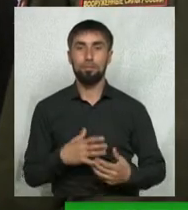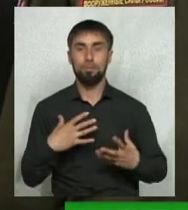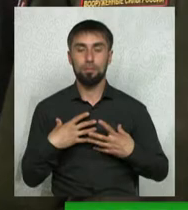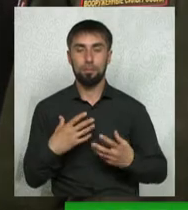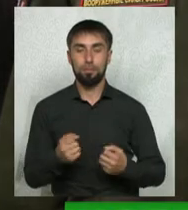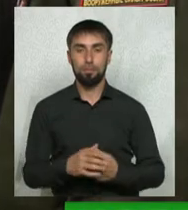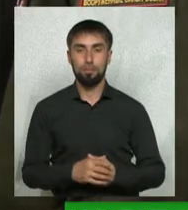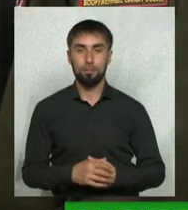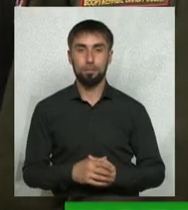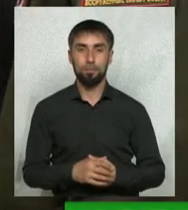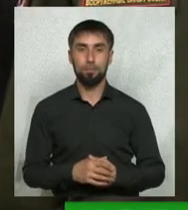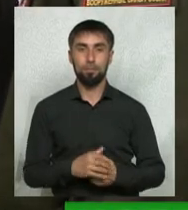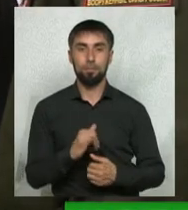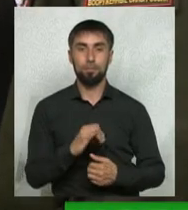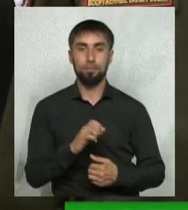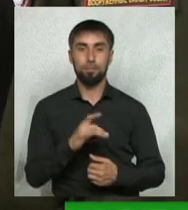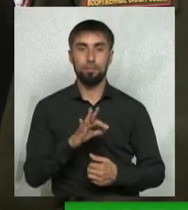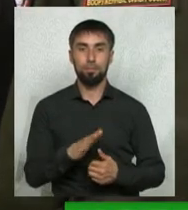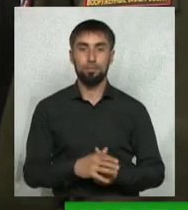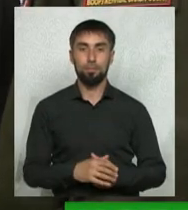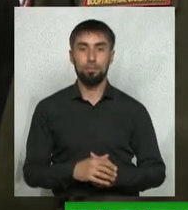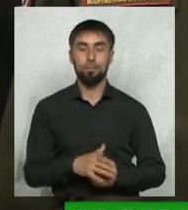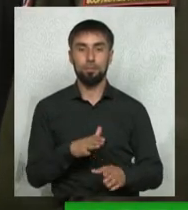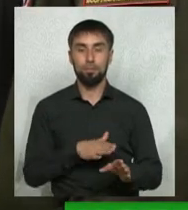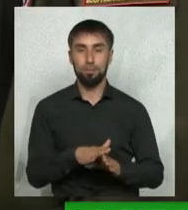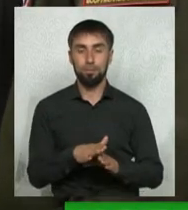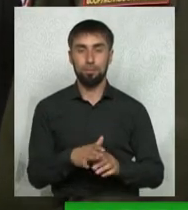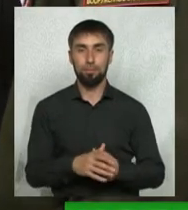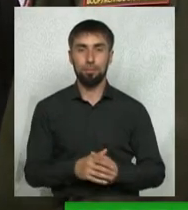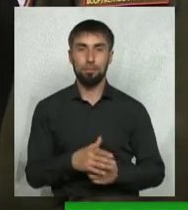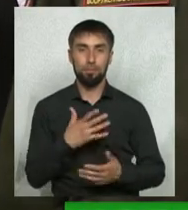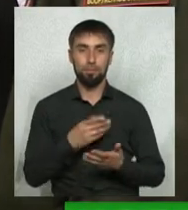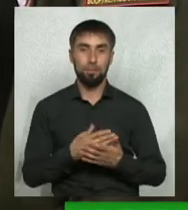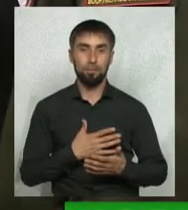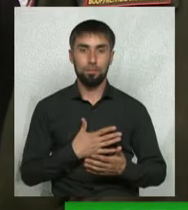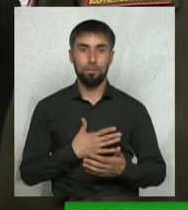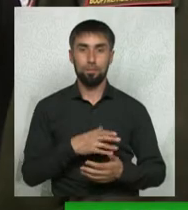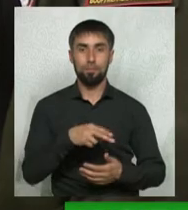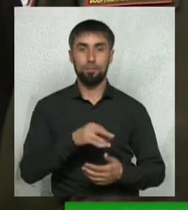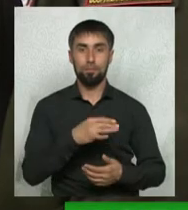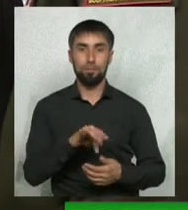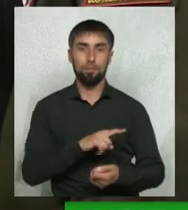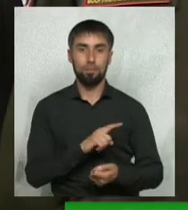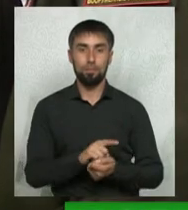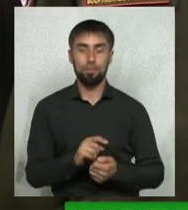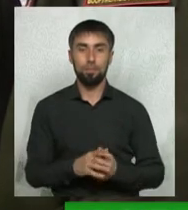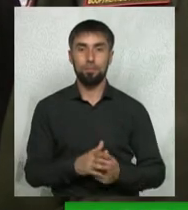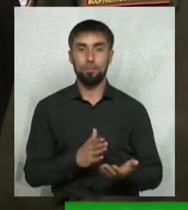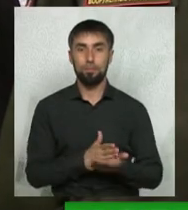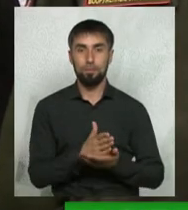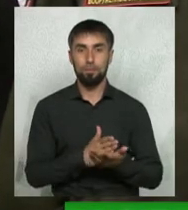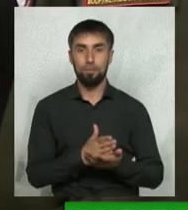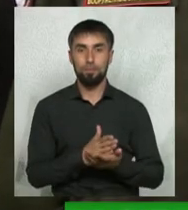здоровья, успехов в выполнении нашей почетной обязанности